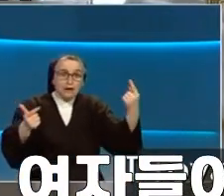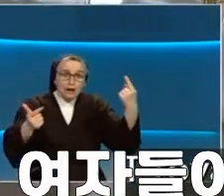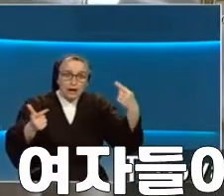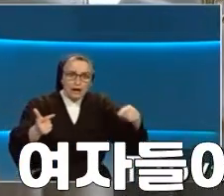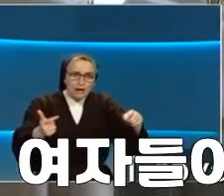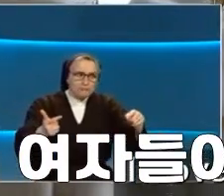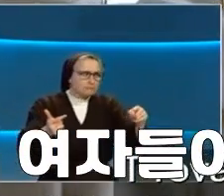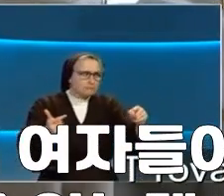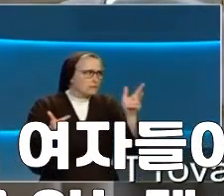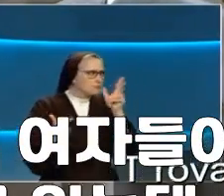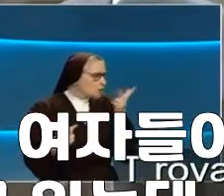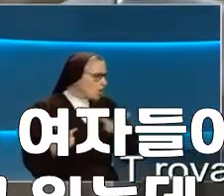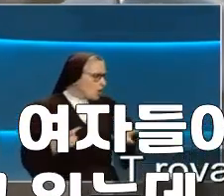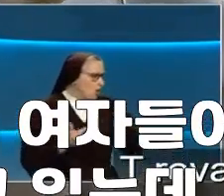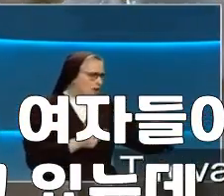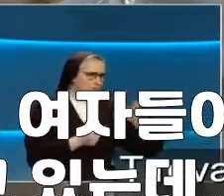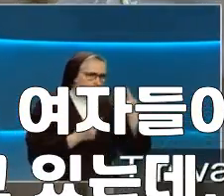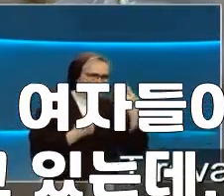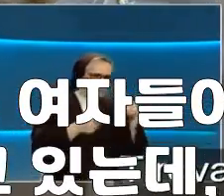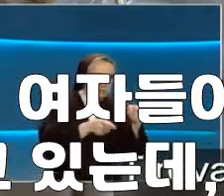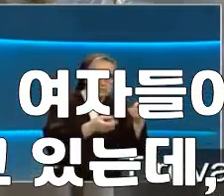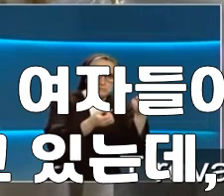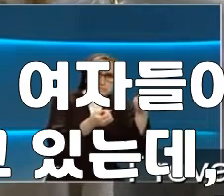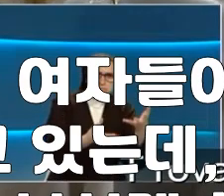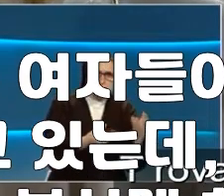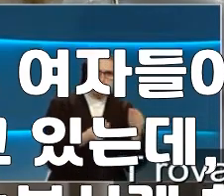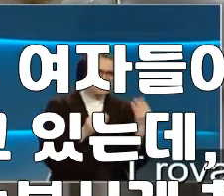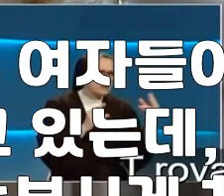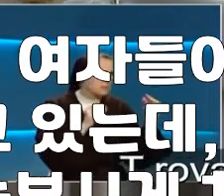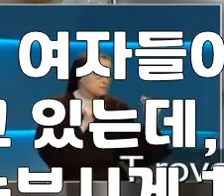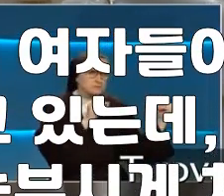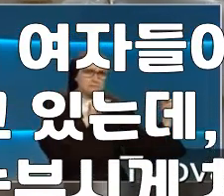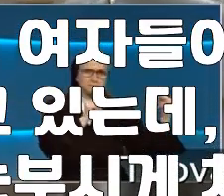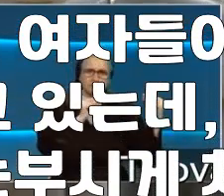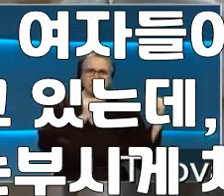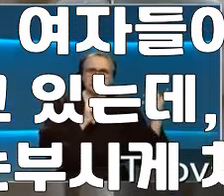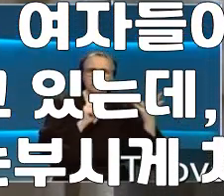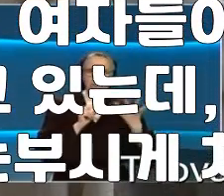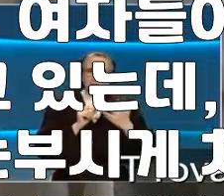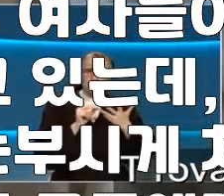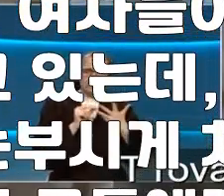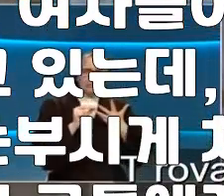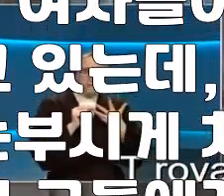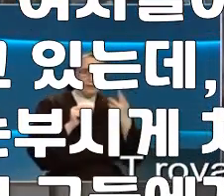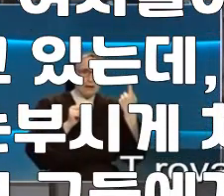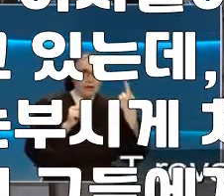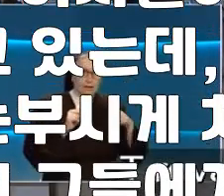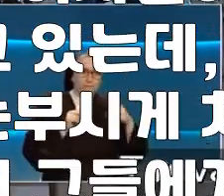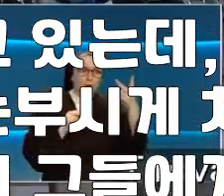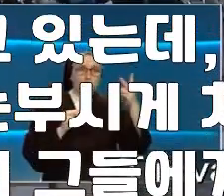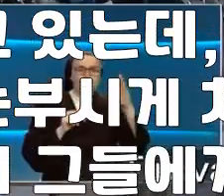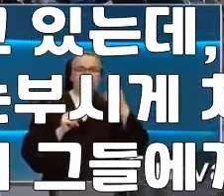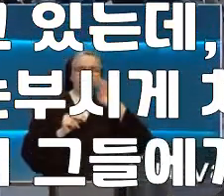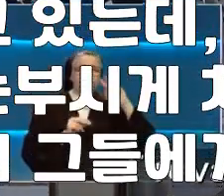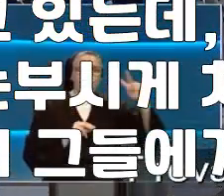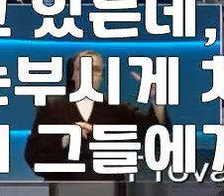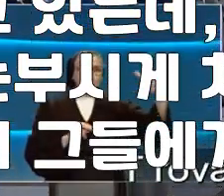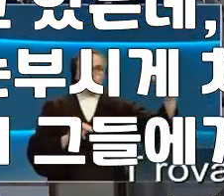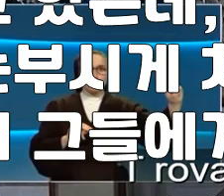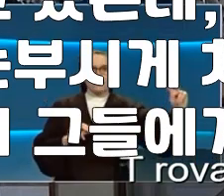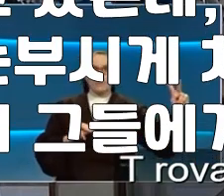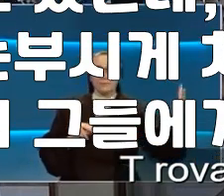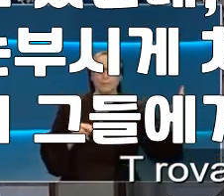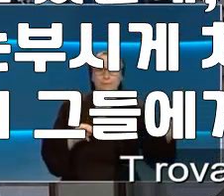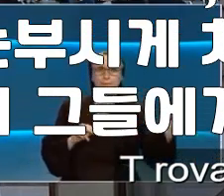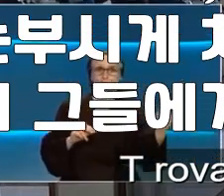Mentre si domandavano che senso avesse tutto questo, ecco due uomini presentarsi a loro